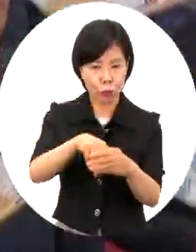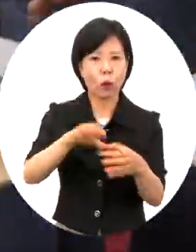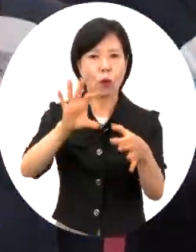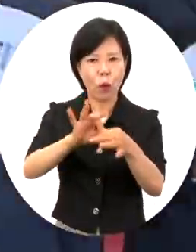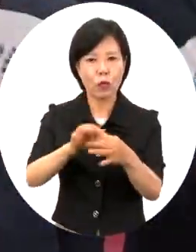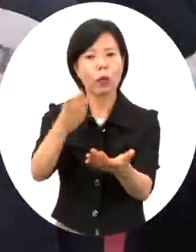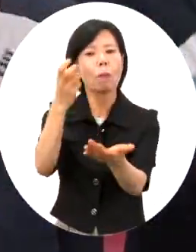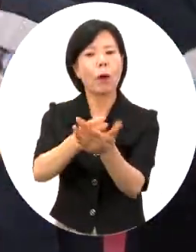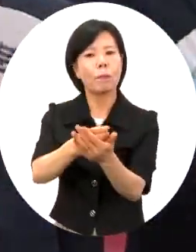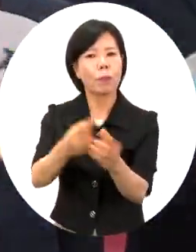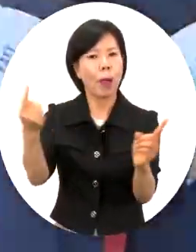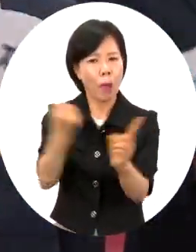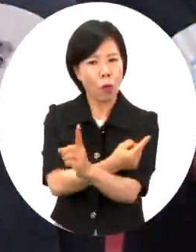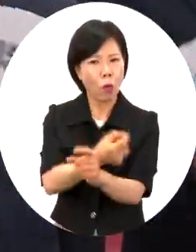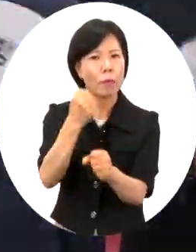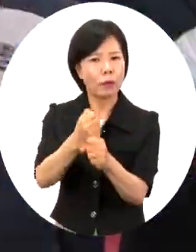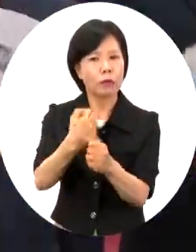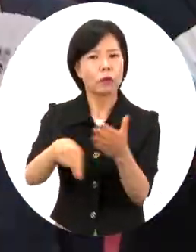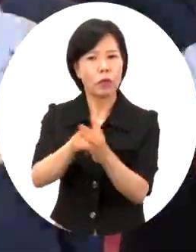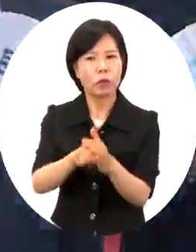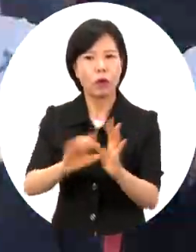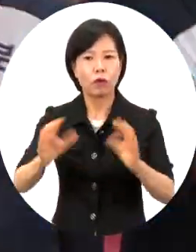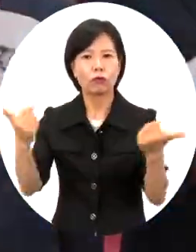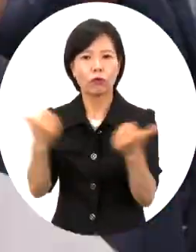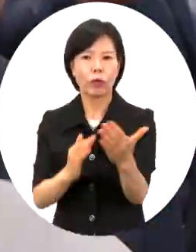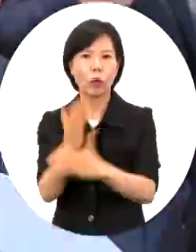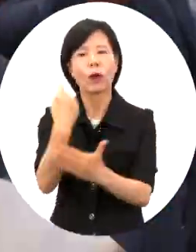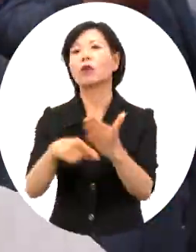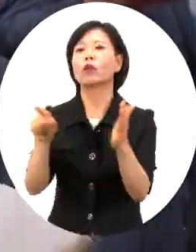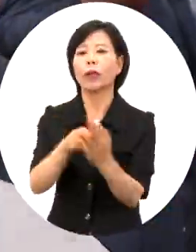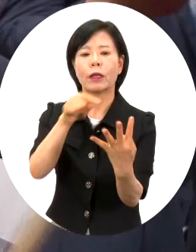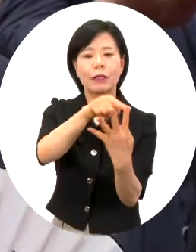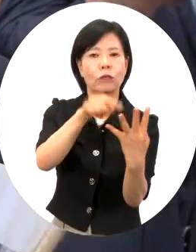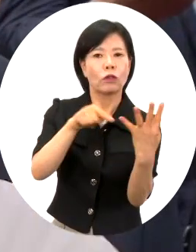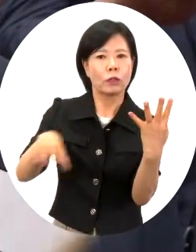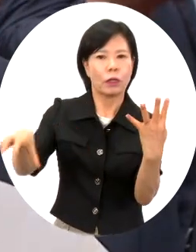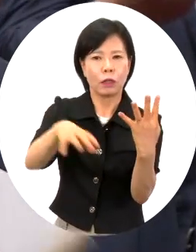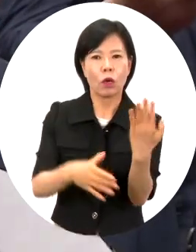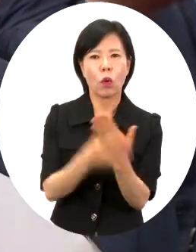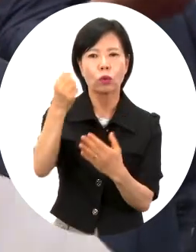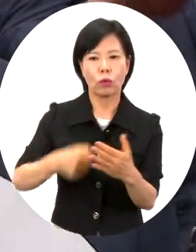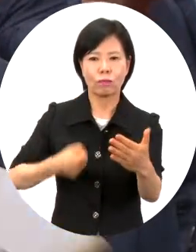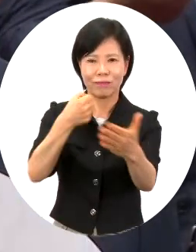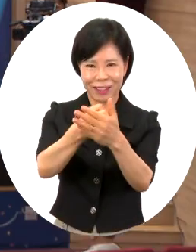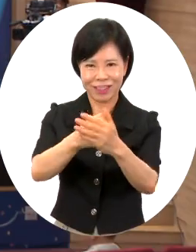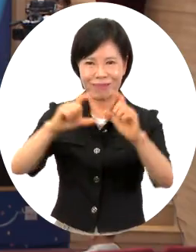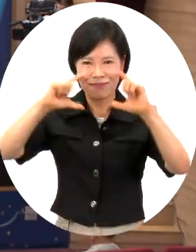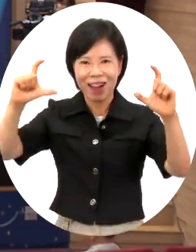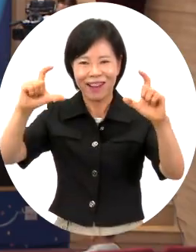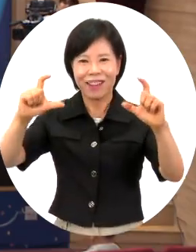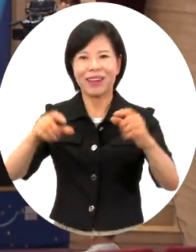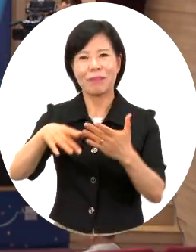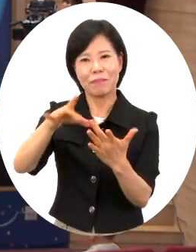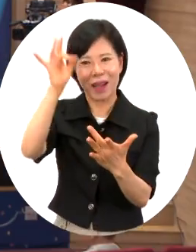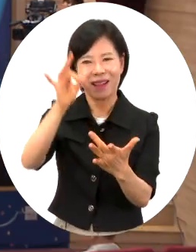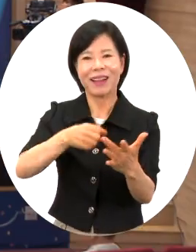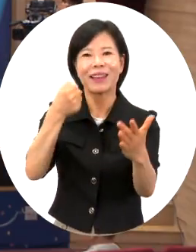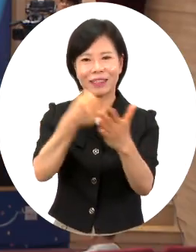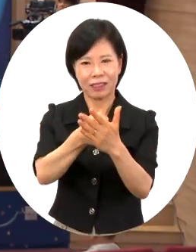실시와 관련 법률 재개정안의 국회 통과를 위해 4개 특별자치시도가 공동결의문을